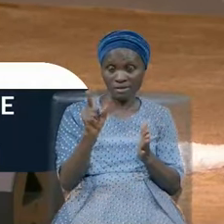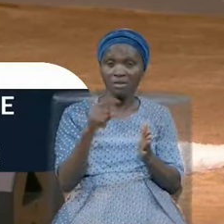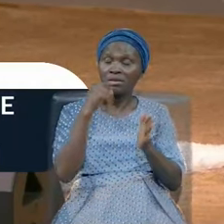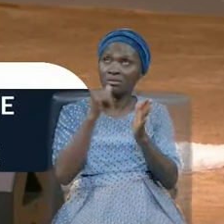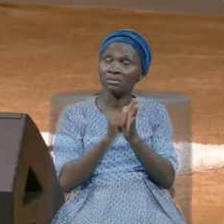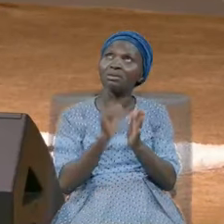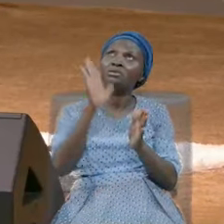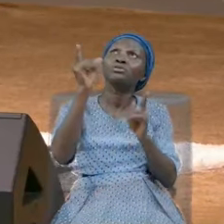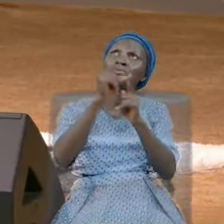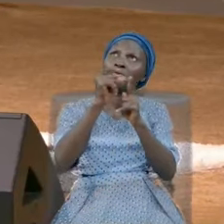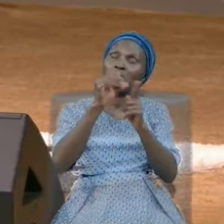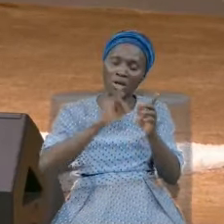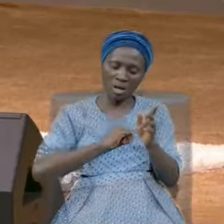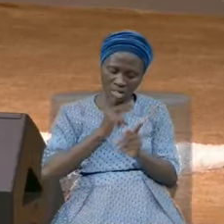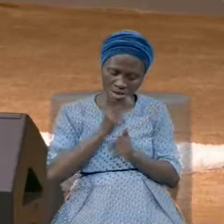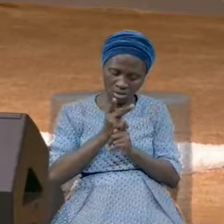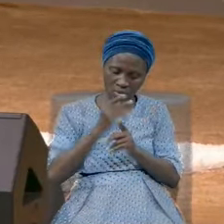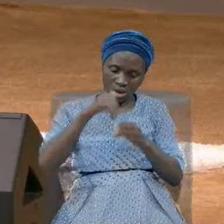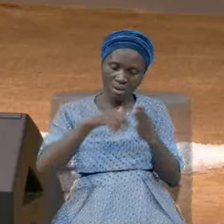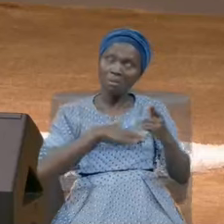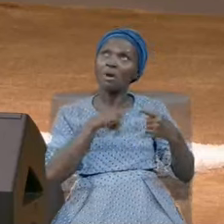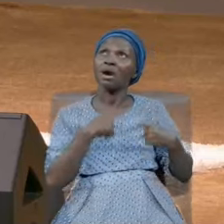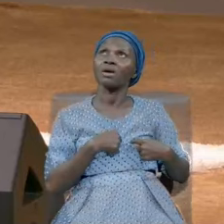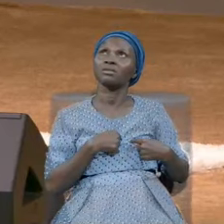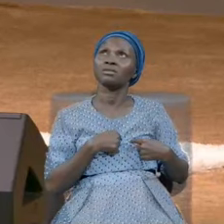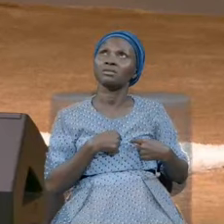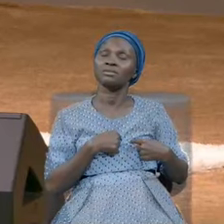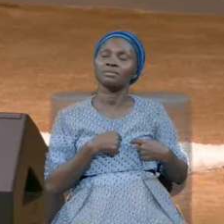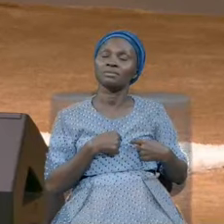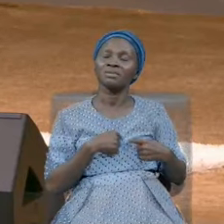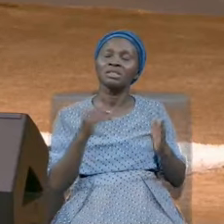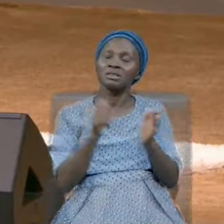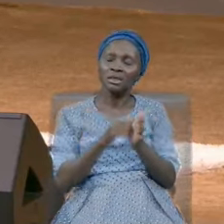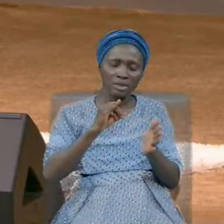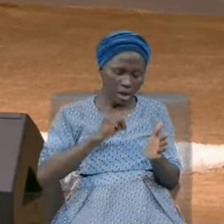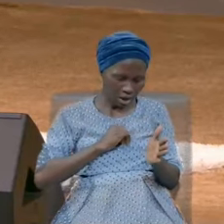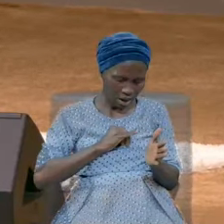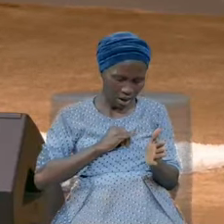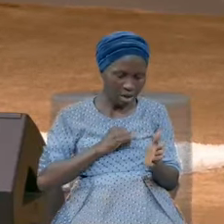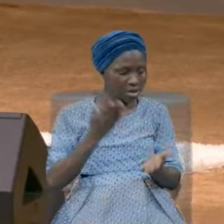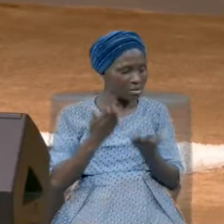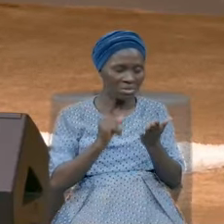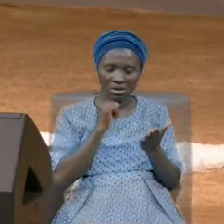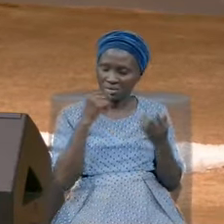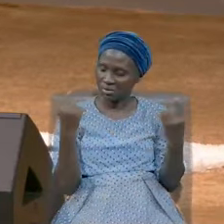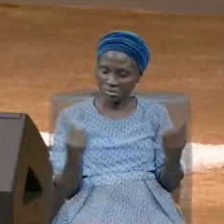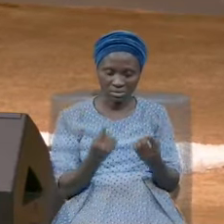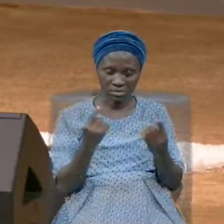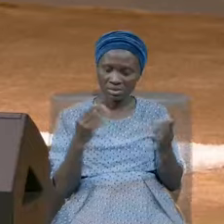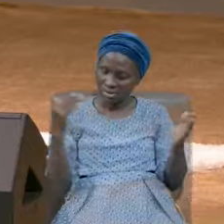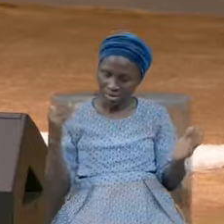serre ta parole dans mon cœur afin de ne pas